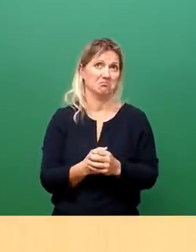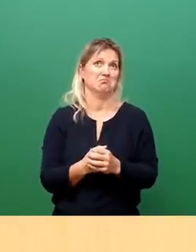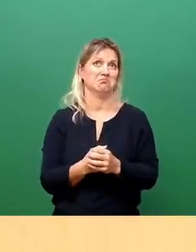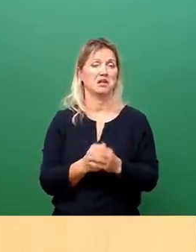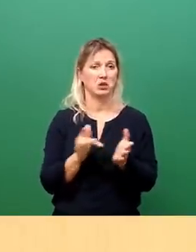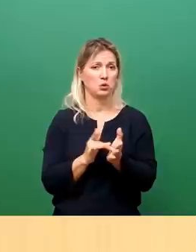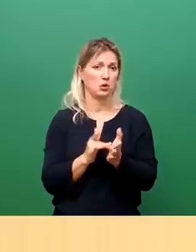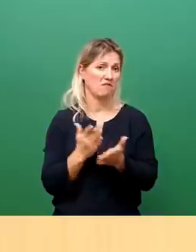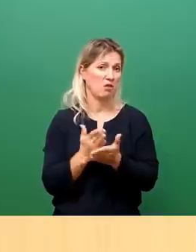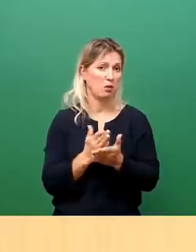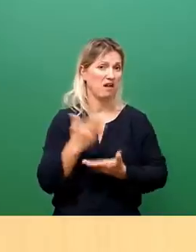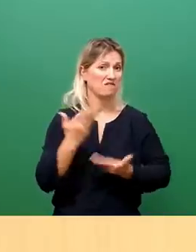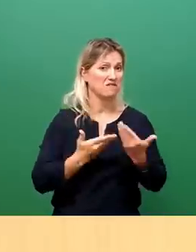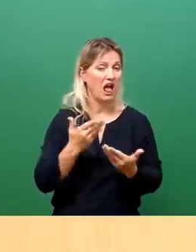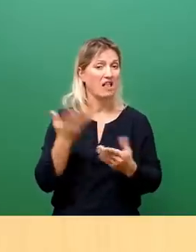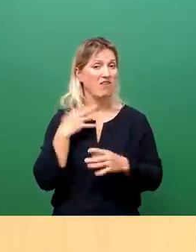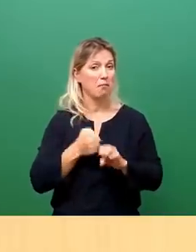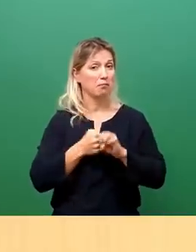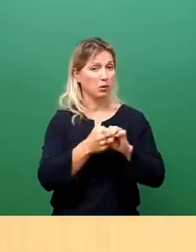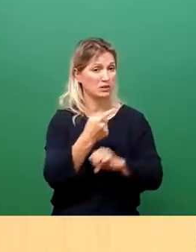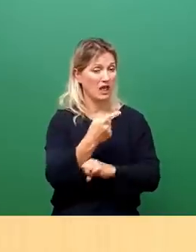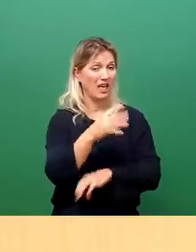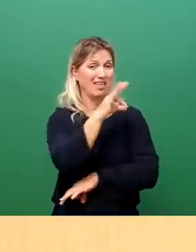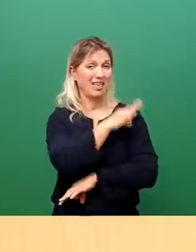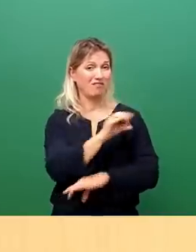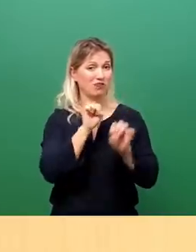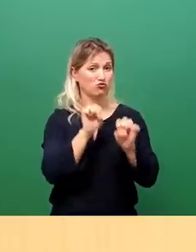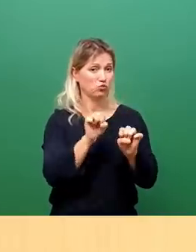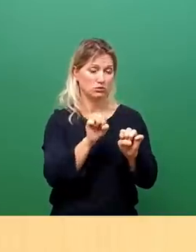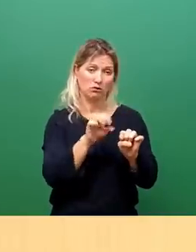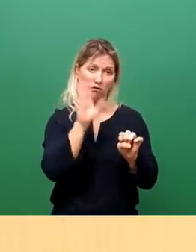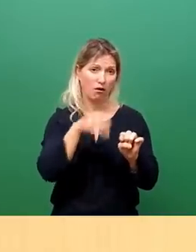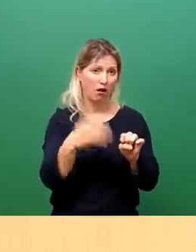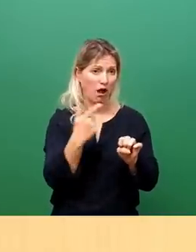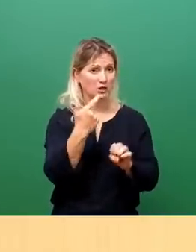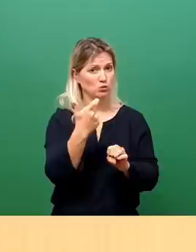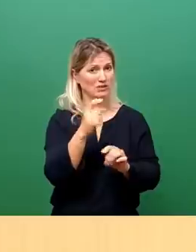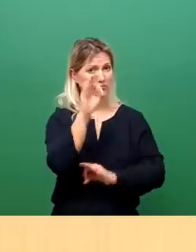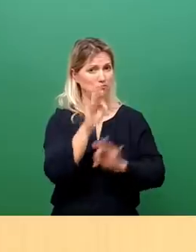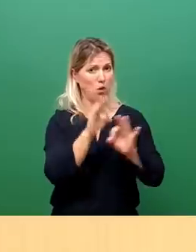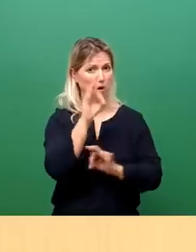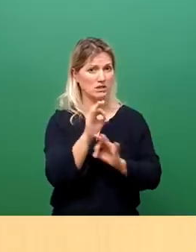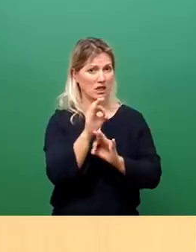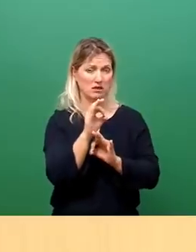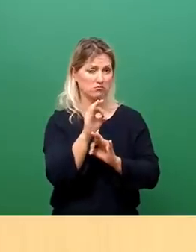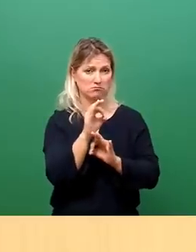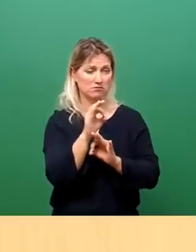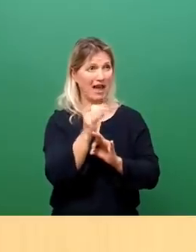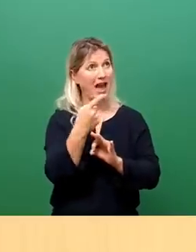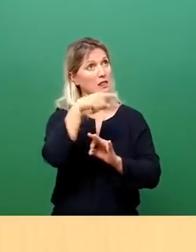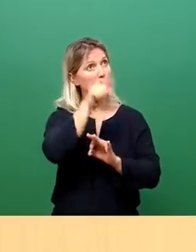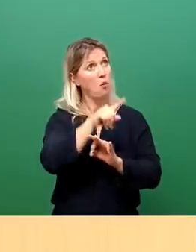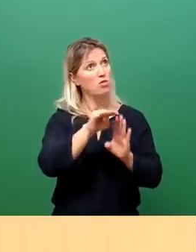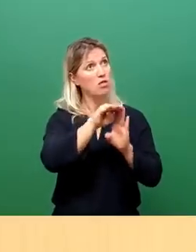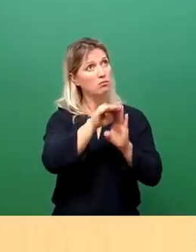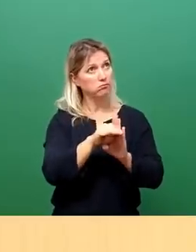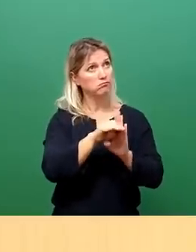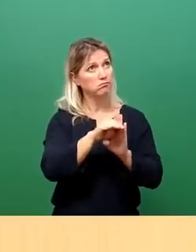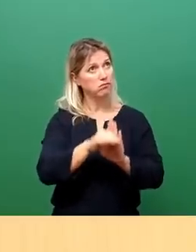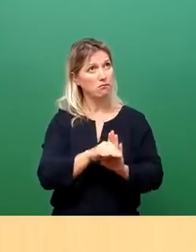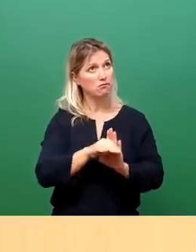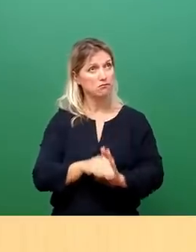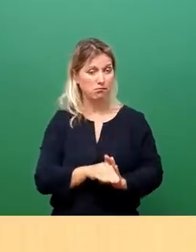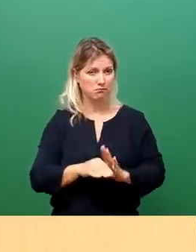der Impfschutz der Geboosterten im Schnitt knapp um 20 Prozent pro Monat fällt. Wie hoch ist das